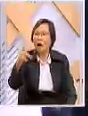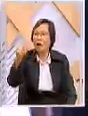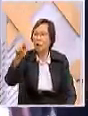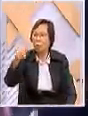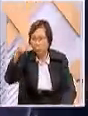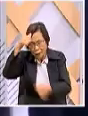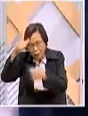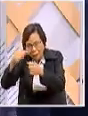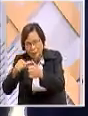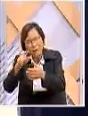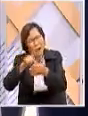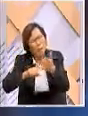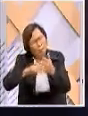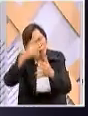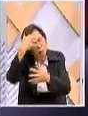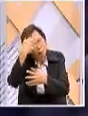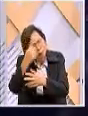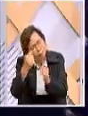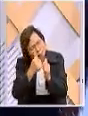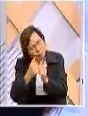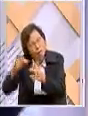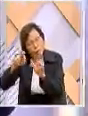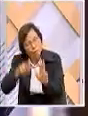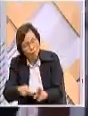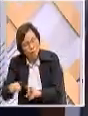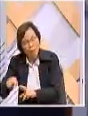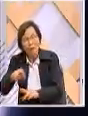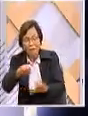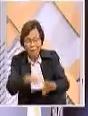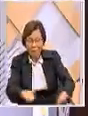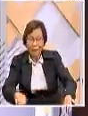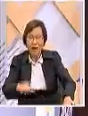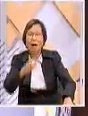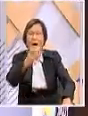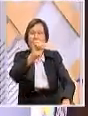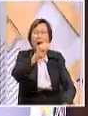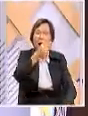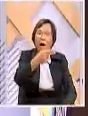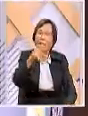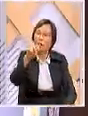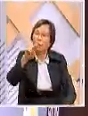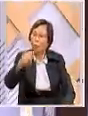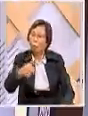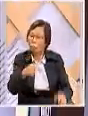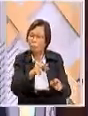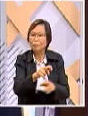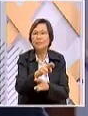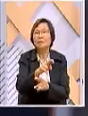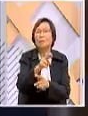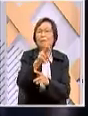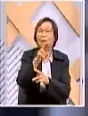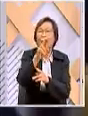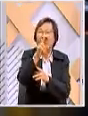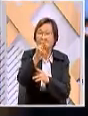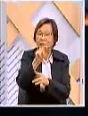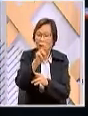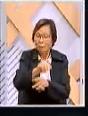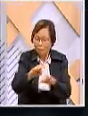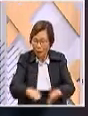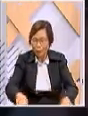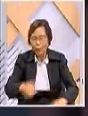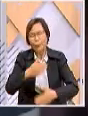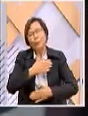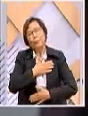sedikit apakah kenangan bersama dengan rancangan kanak-kanak iaitu Along. Along merupakan rancangan RTM kanak-kanak yang